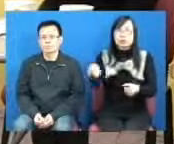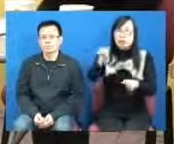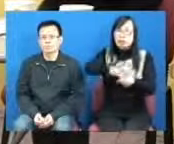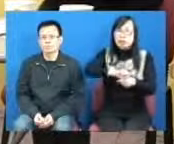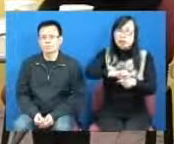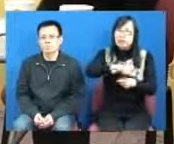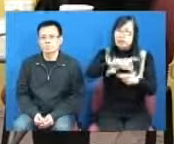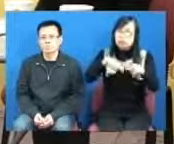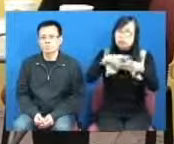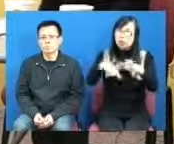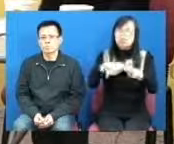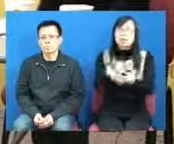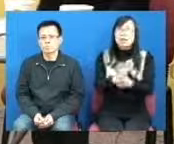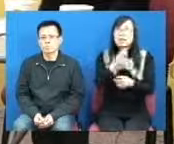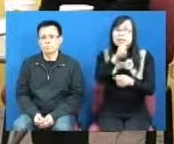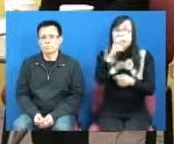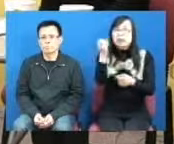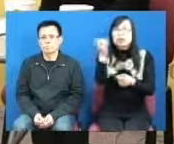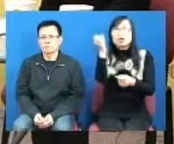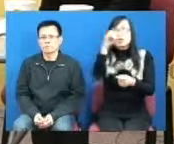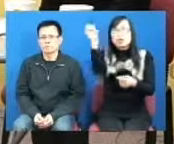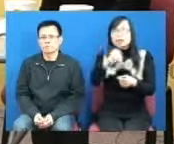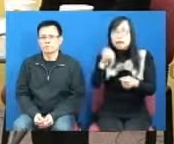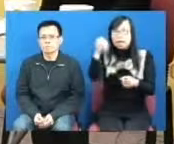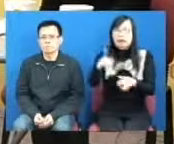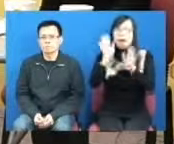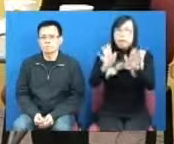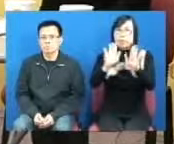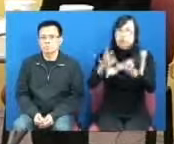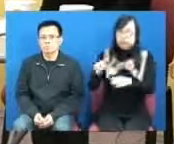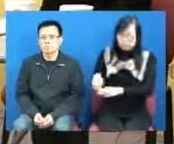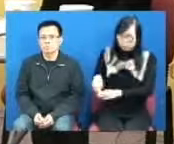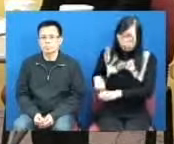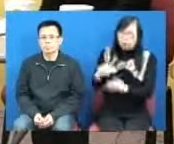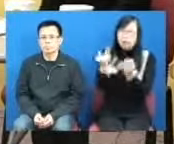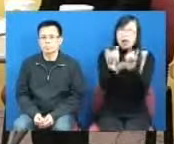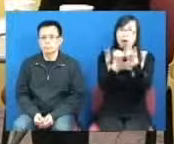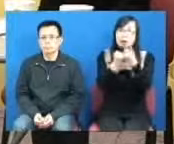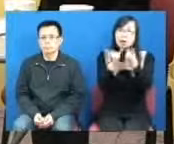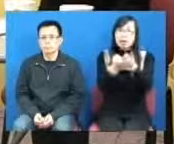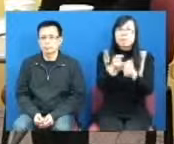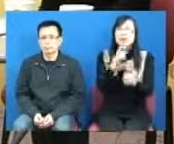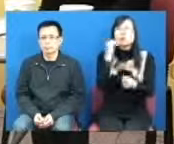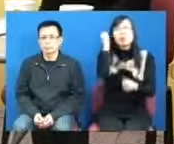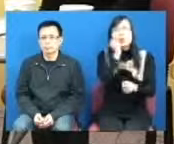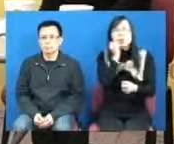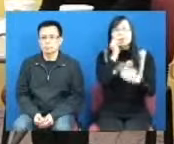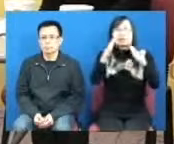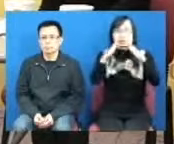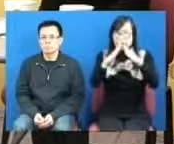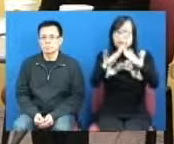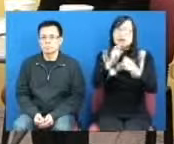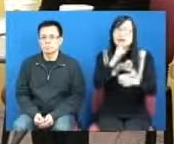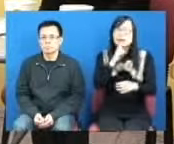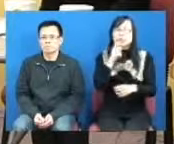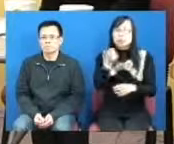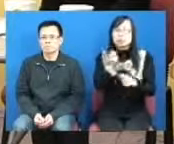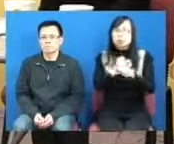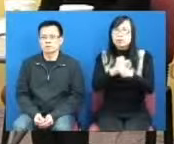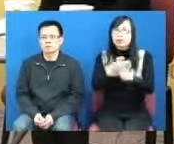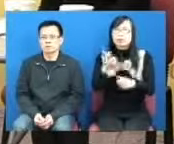二十幾個百分比他幫助一些清貧學生又有一些老人的院舍其實他是有些做的但是